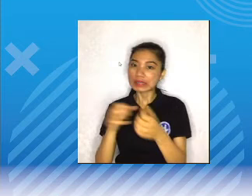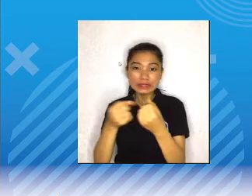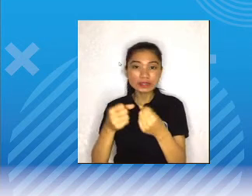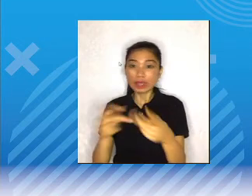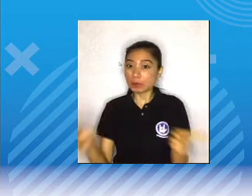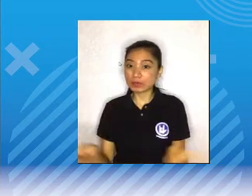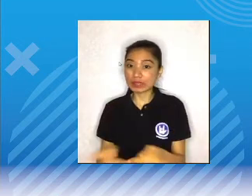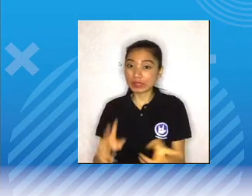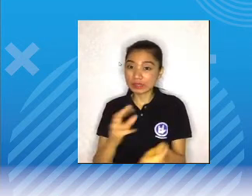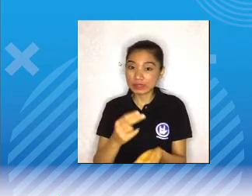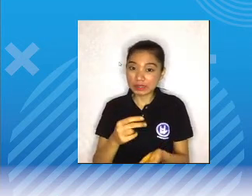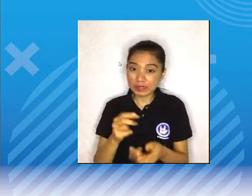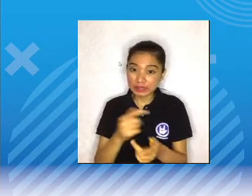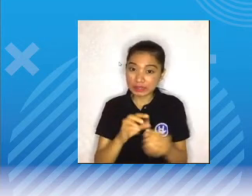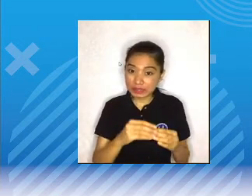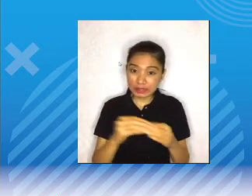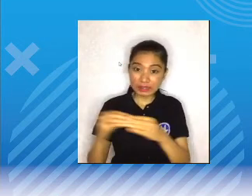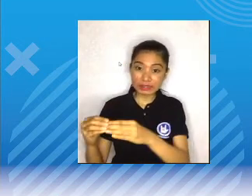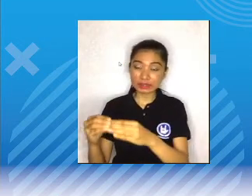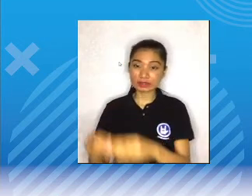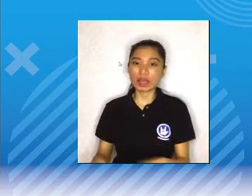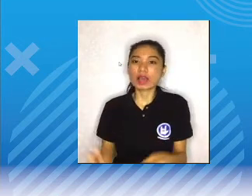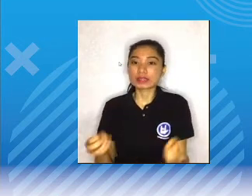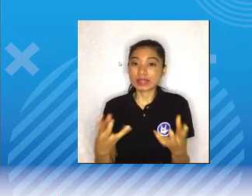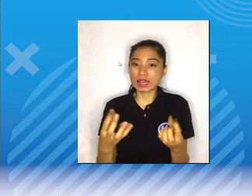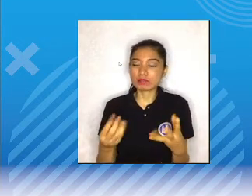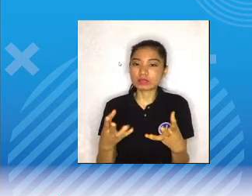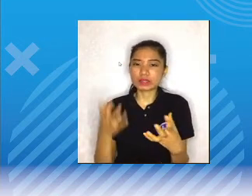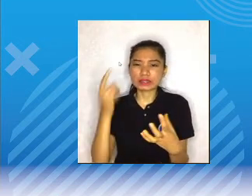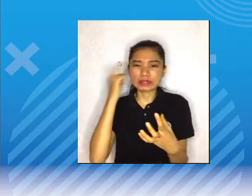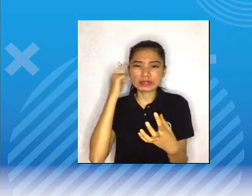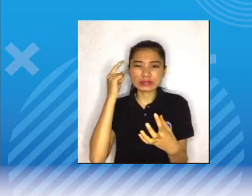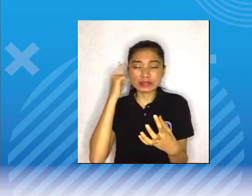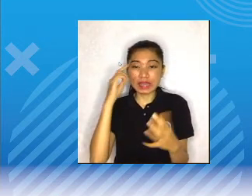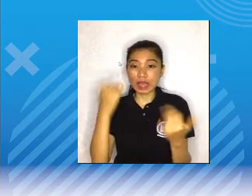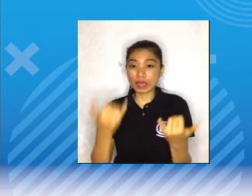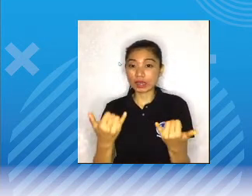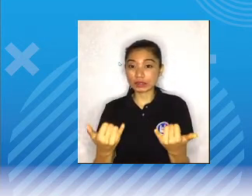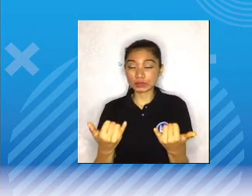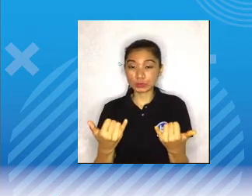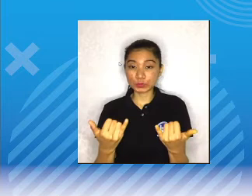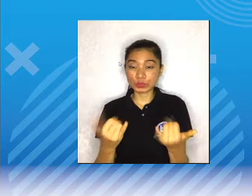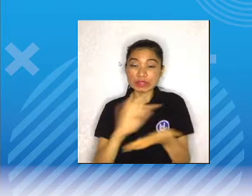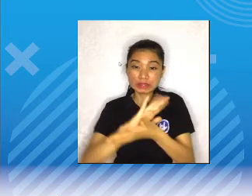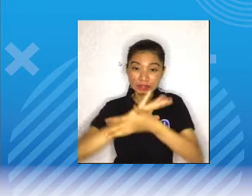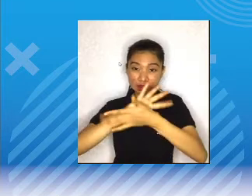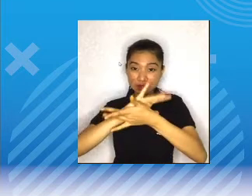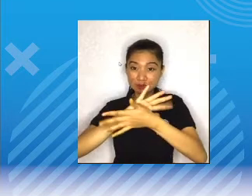dami nating kailangan alalahanin ngayong panahon ng COVID.